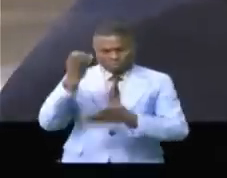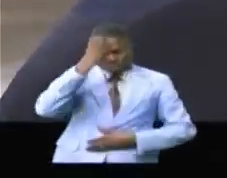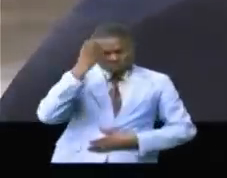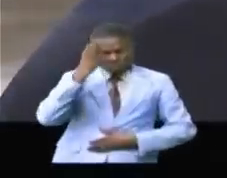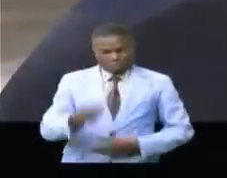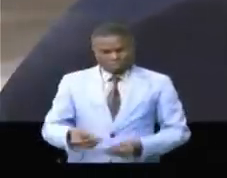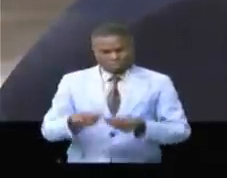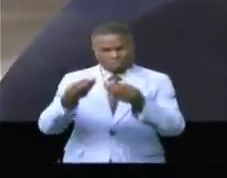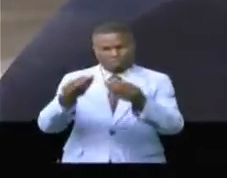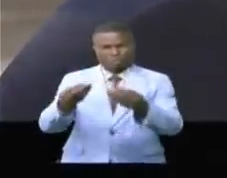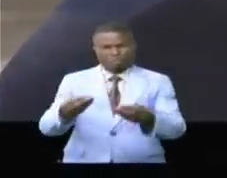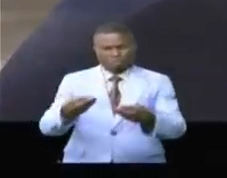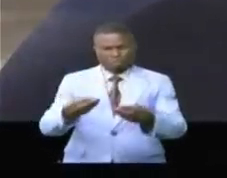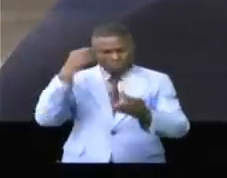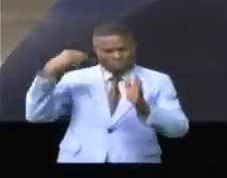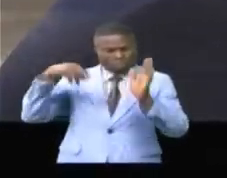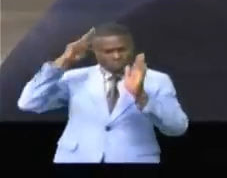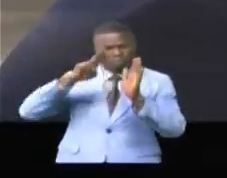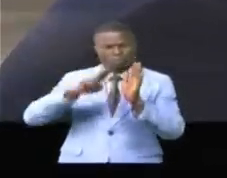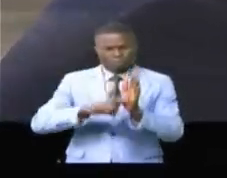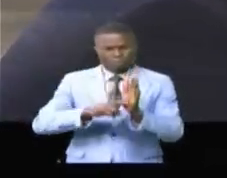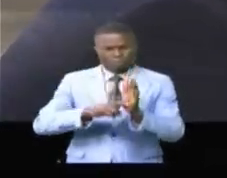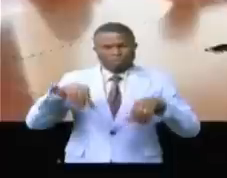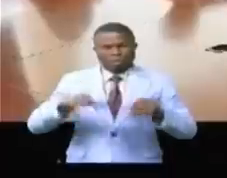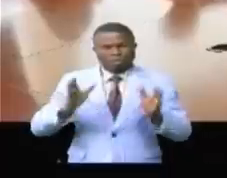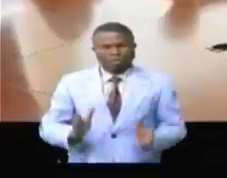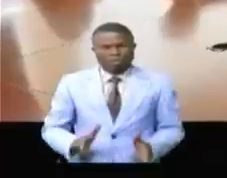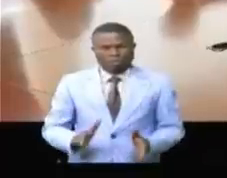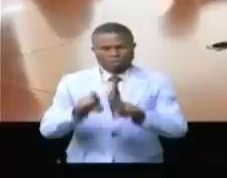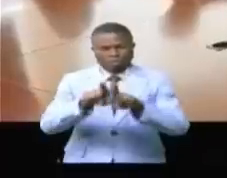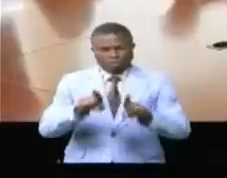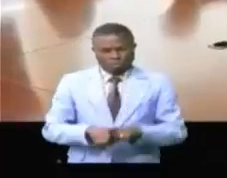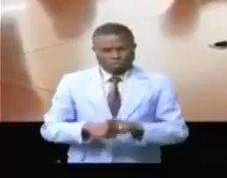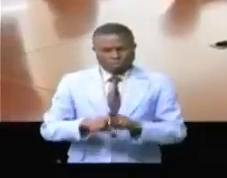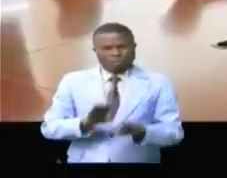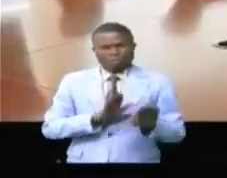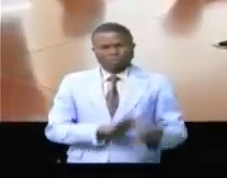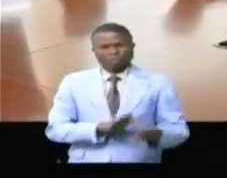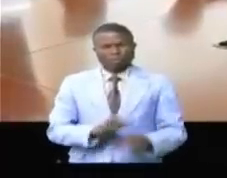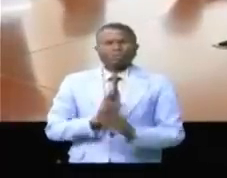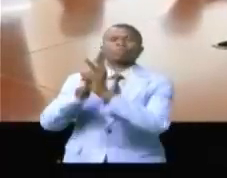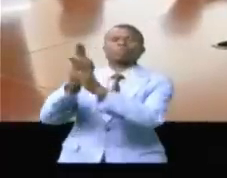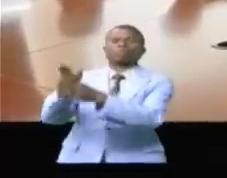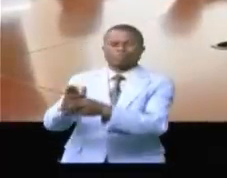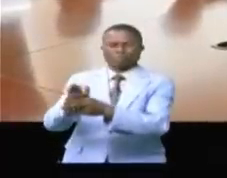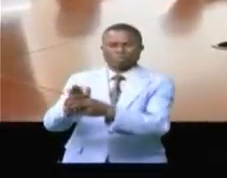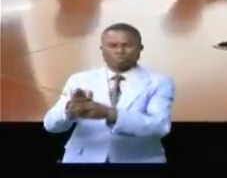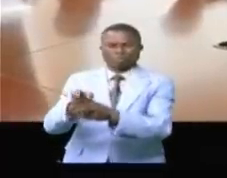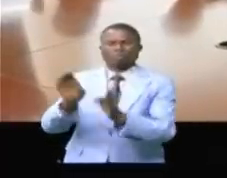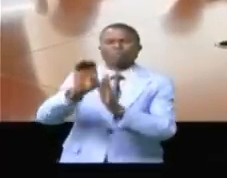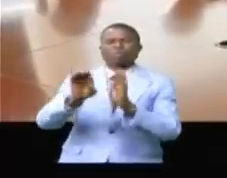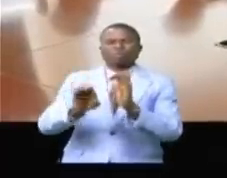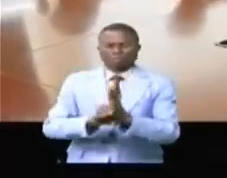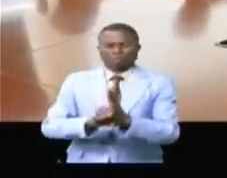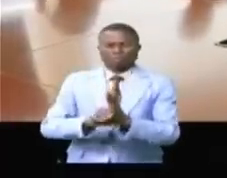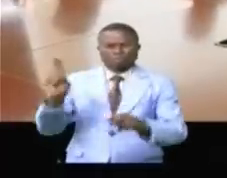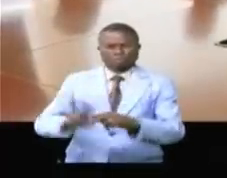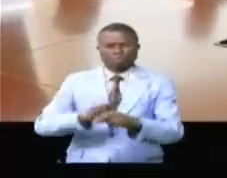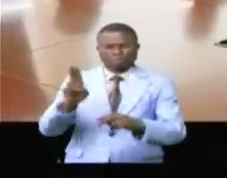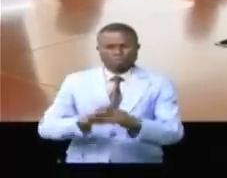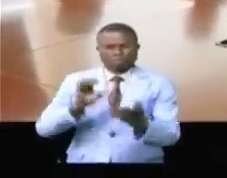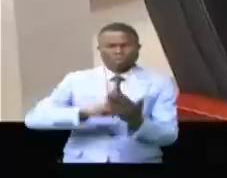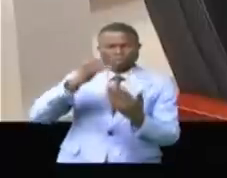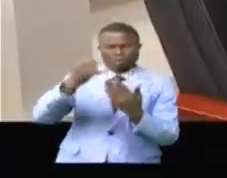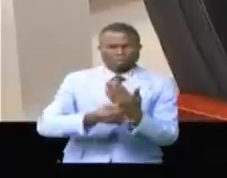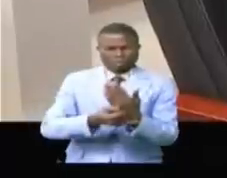sera adressée au gouvernement congolais et celle-ci attendra la réponse qui conditionnera la mise en œuvre du